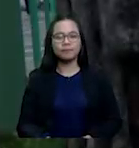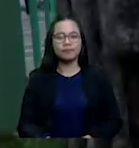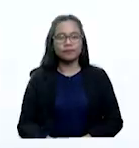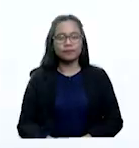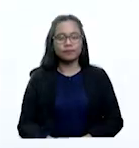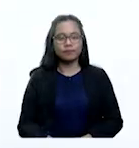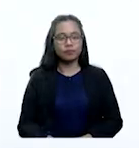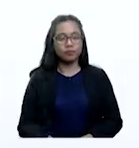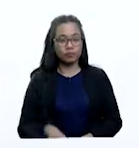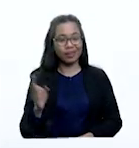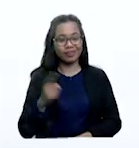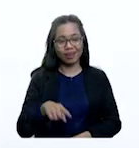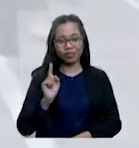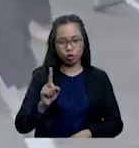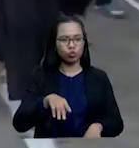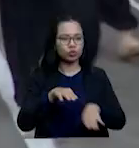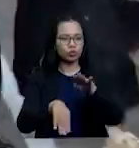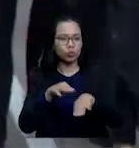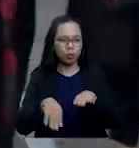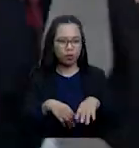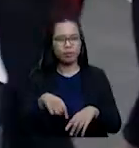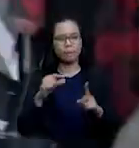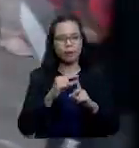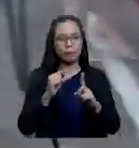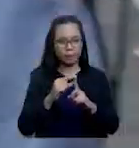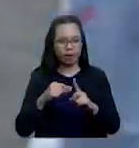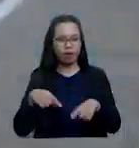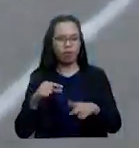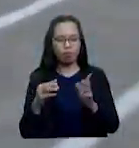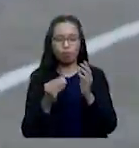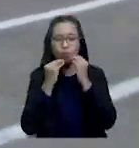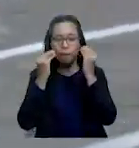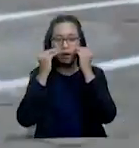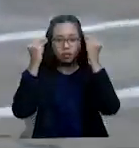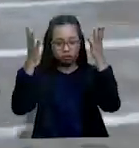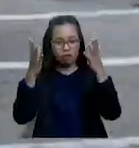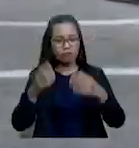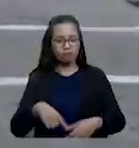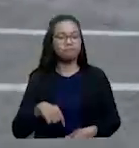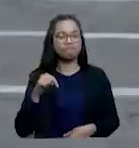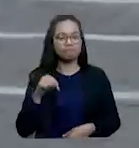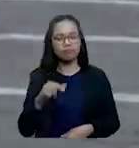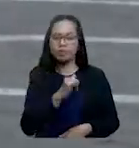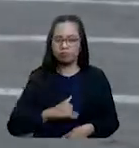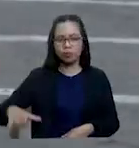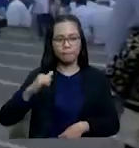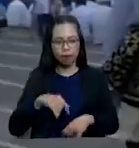Mengikuti metode hisab yang digunakan PP Muhammadiyah, hari ini sebagian besar umat muslim di tanah air sudah merayakan Idul